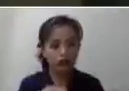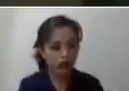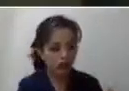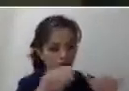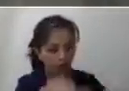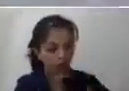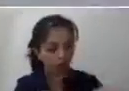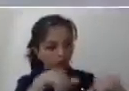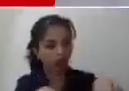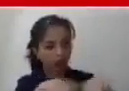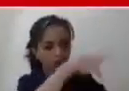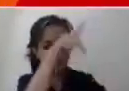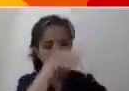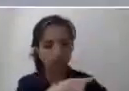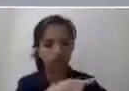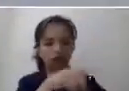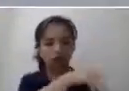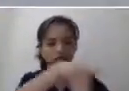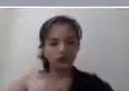Mika.